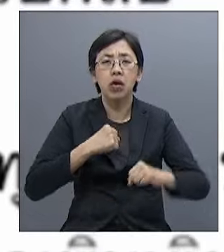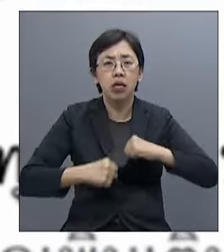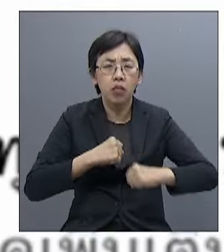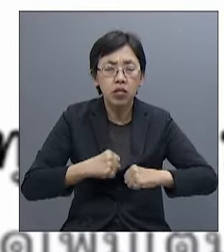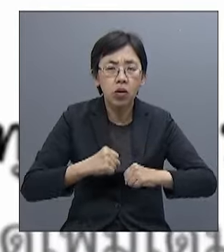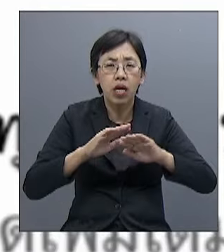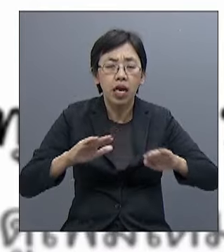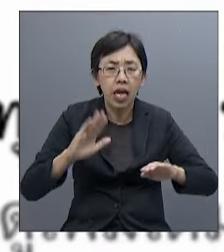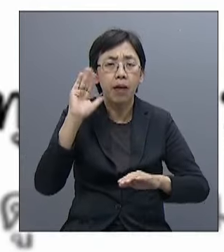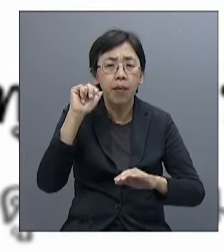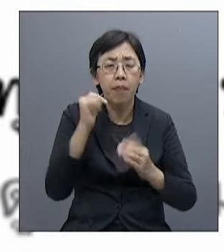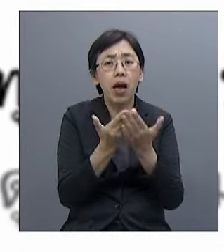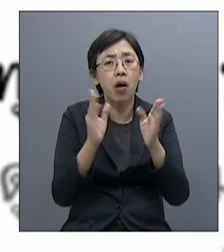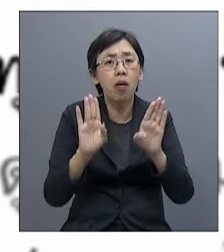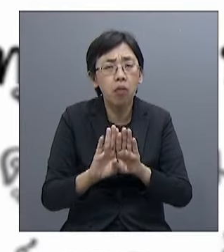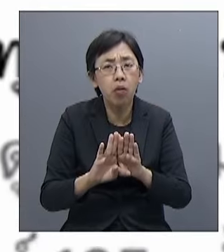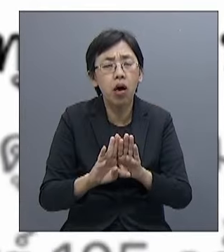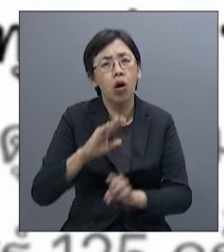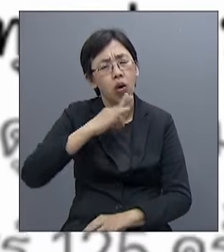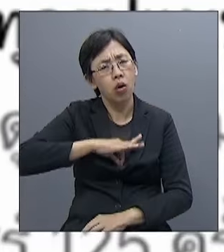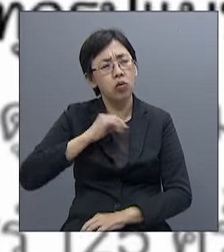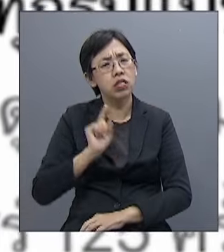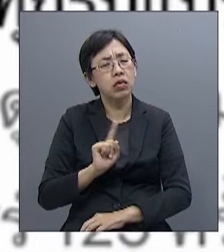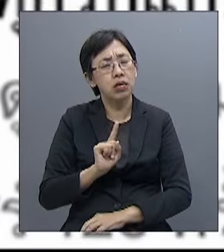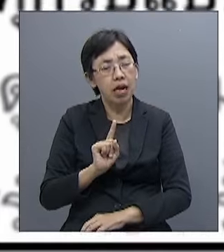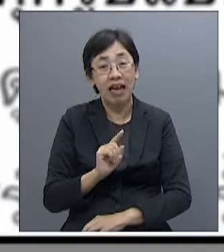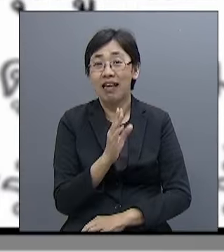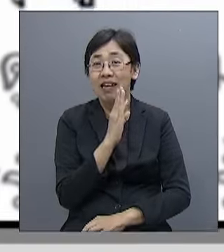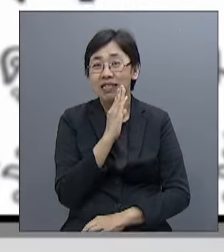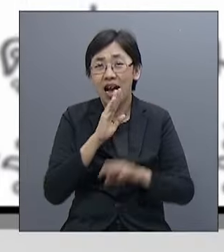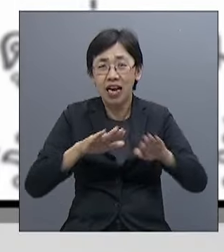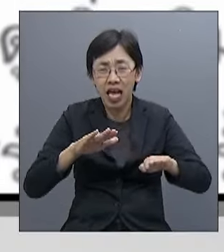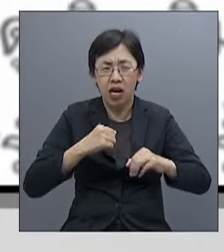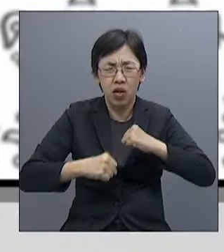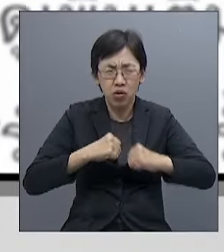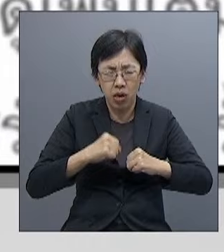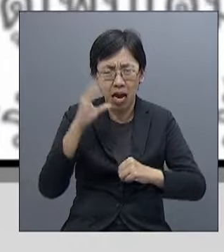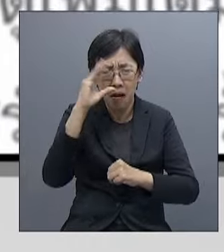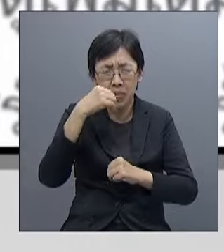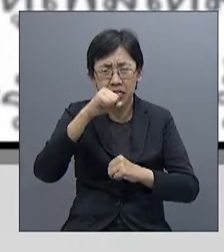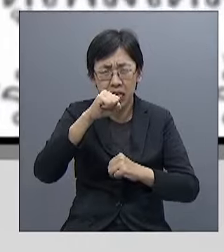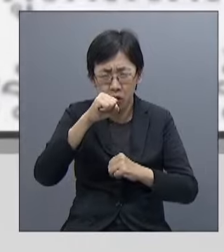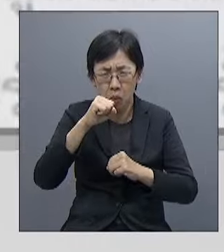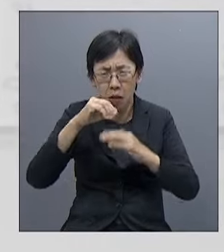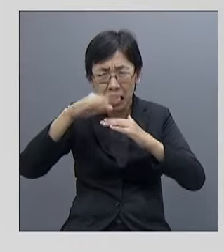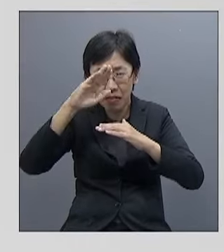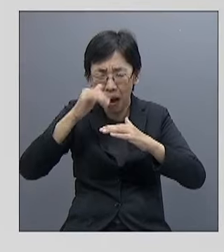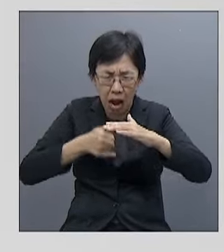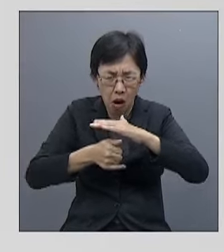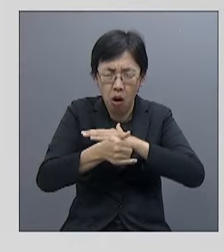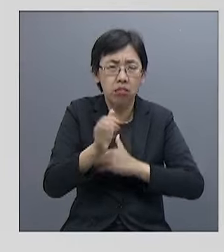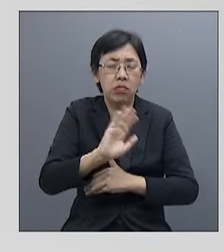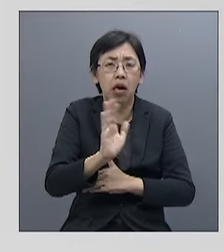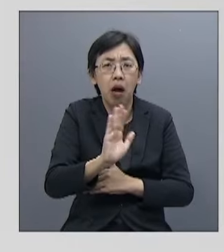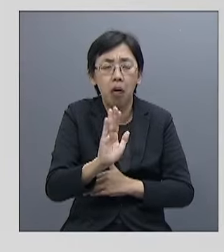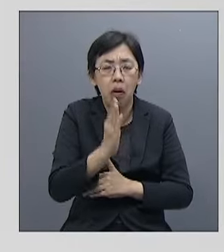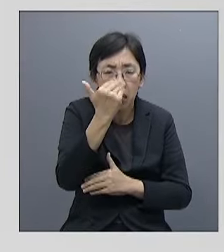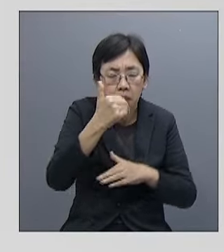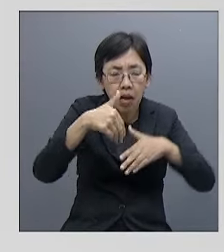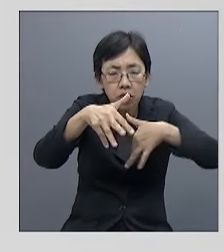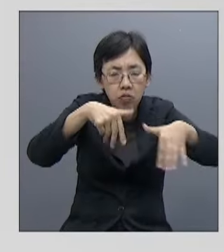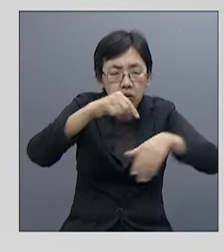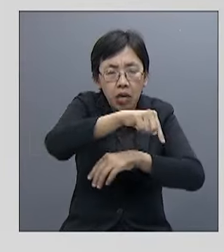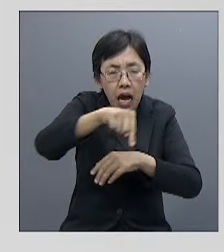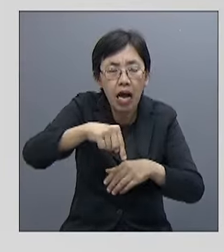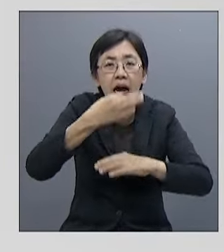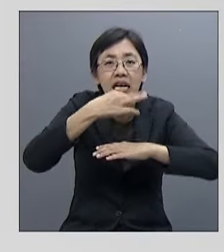ผู้ปกครองในพื้นที่บางส่วนก็มองว่าเยาวชนเนี่ยไม่ควรจะออกบ้านหลัง 22:00นโดยเฉพาะในพื้นที่สุ่มเสี่ยงอย่างบริเวณชาย